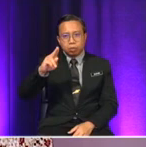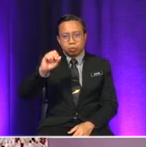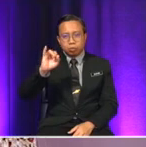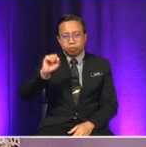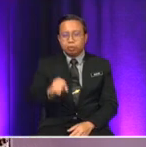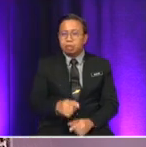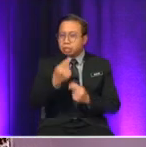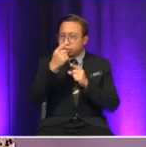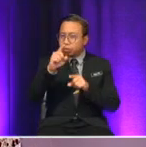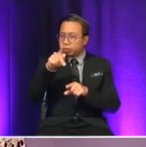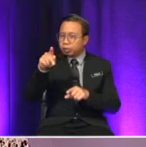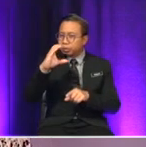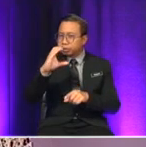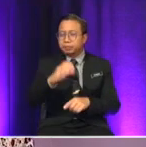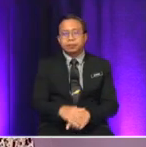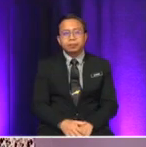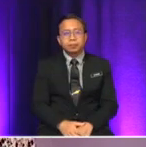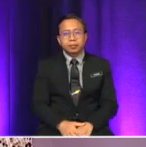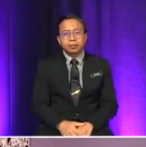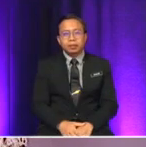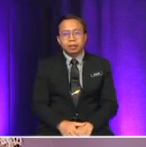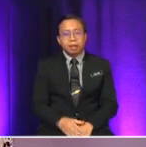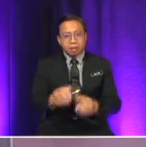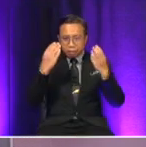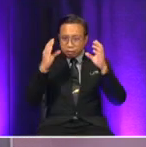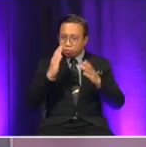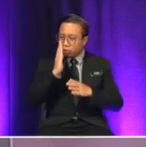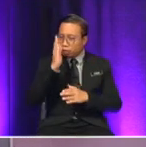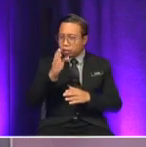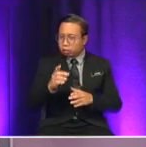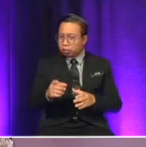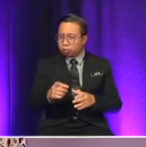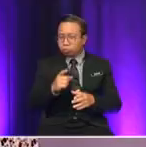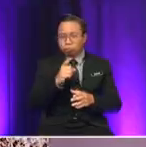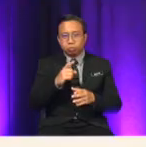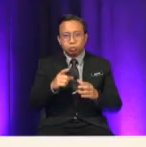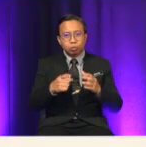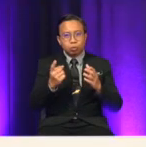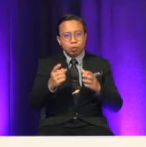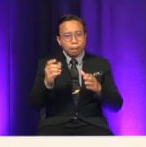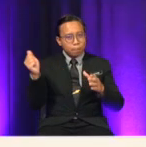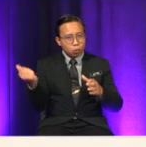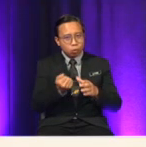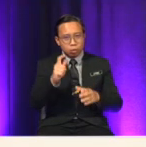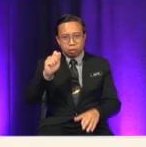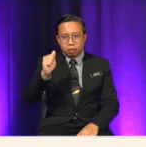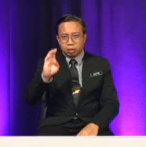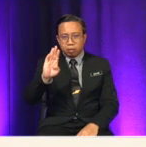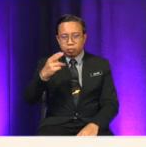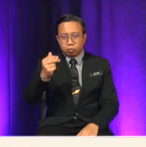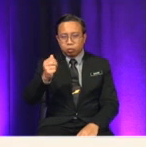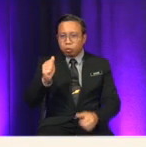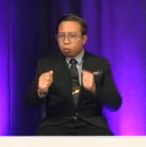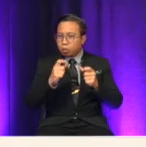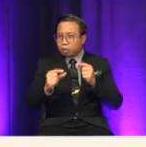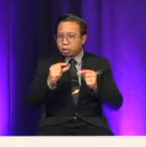ni ialah C. Okey, kalau kat sini cikgu akan suruh anak murid cikgu highlightkan perkataan dipukul, ditabuh, digoyang,